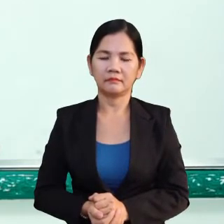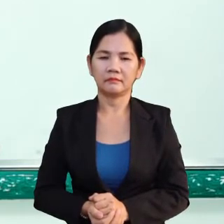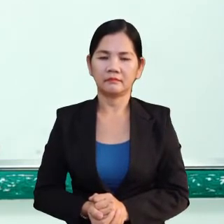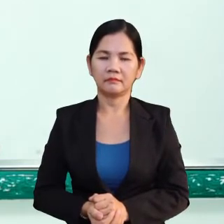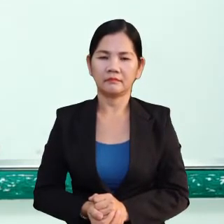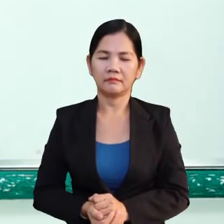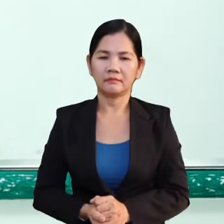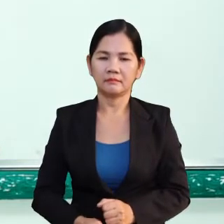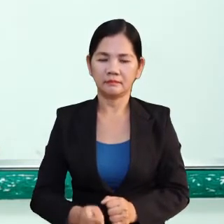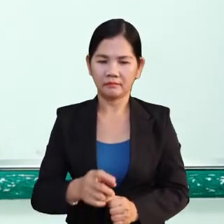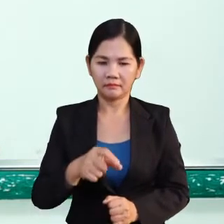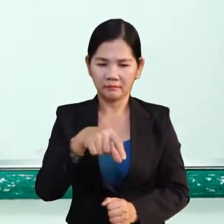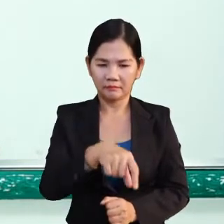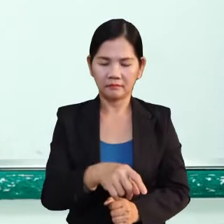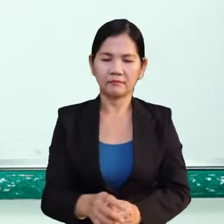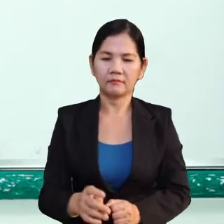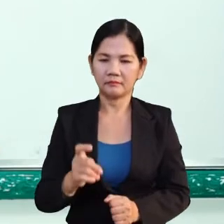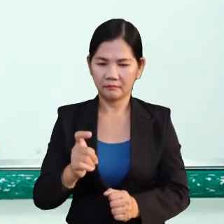ចាខក